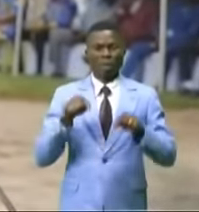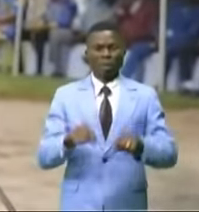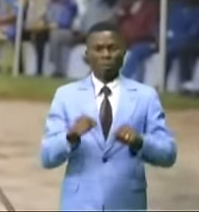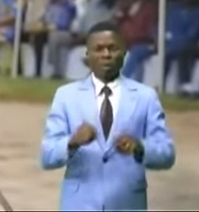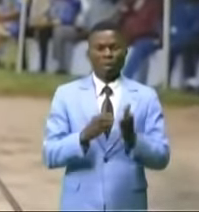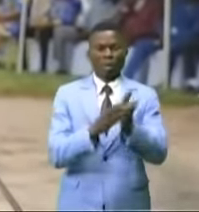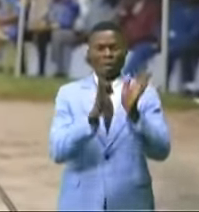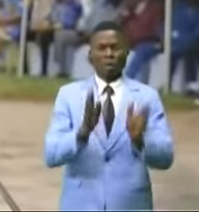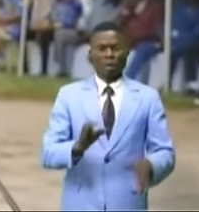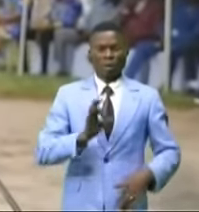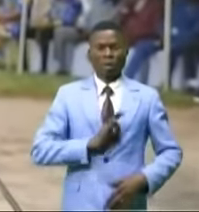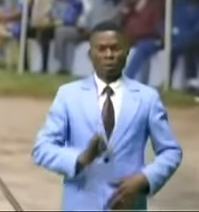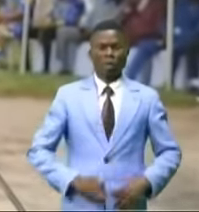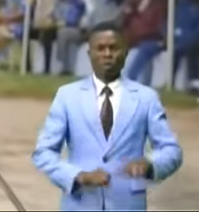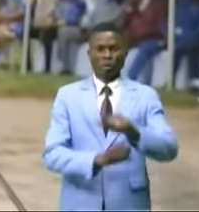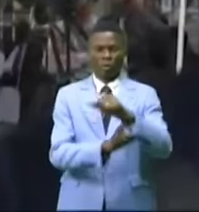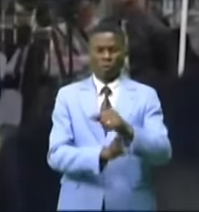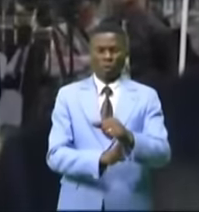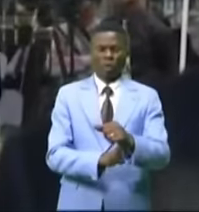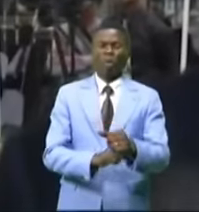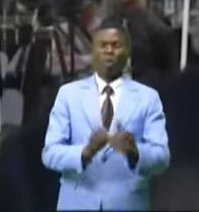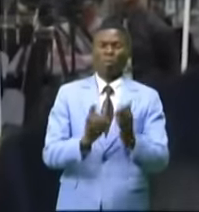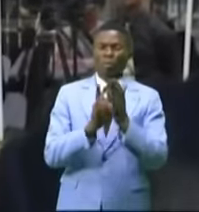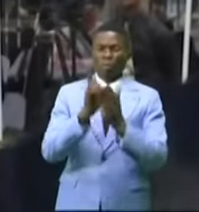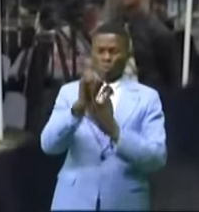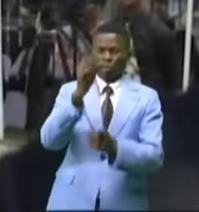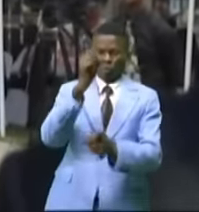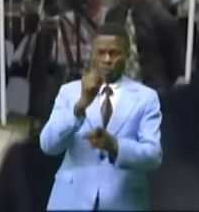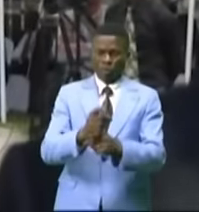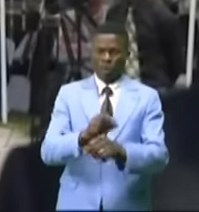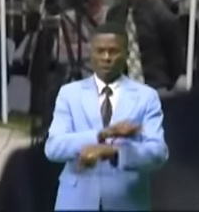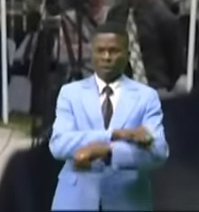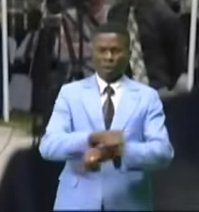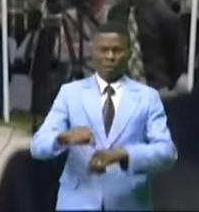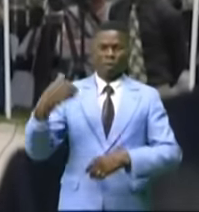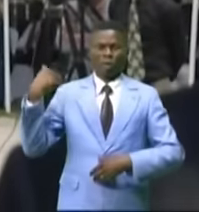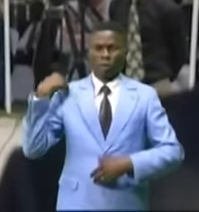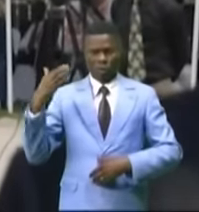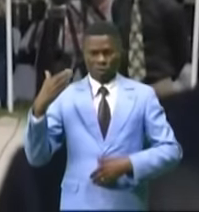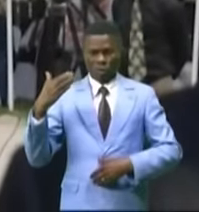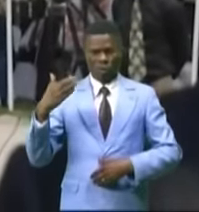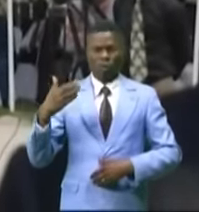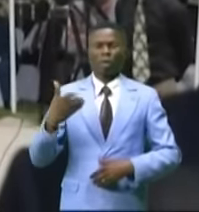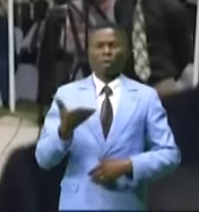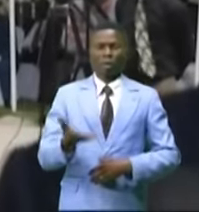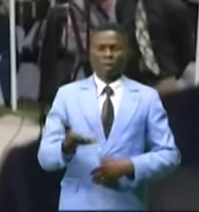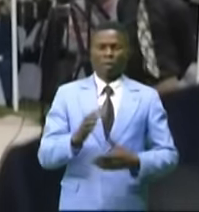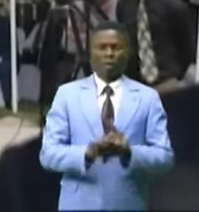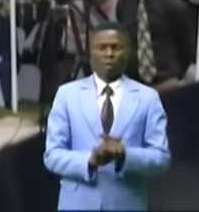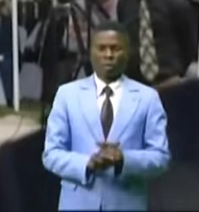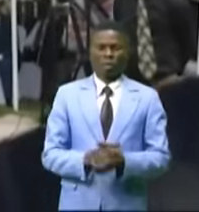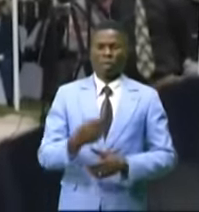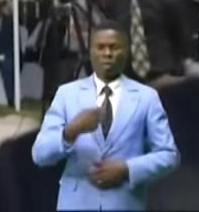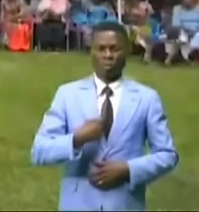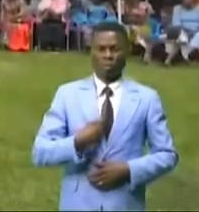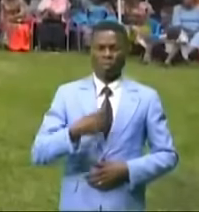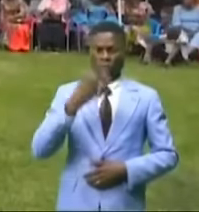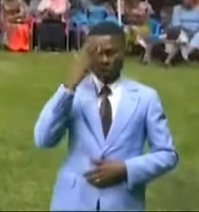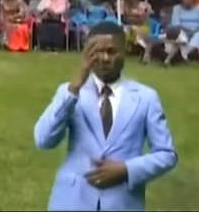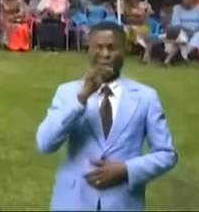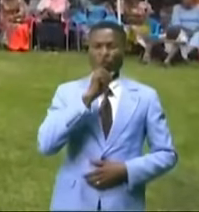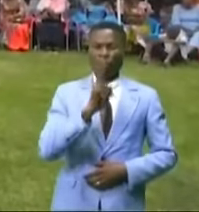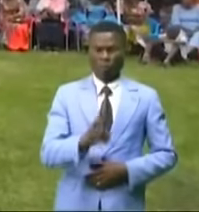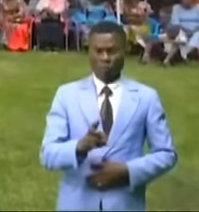leadership du chef de l'État pour le redressement et la modernisation de l'administration publique ne va pas s'arrêter. Ce qui est sûr, c'est